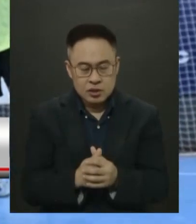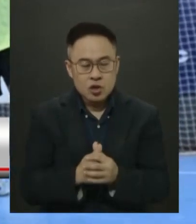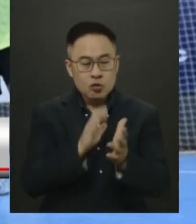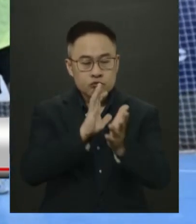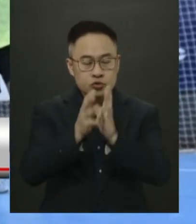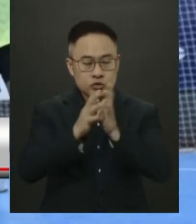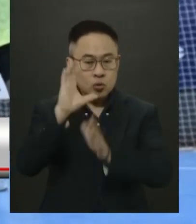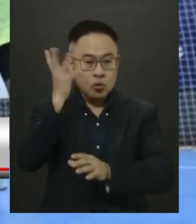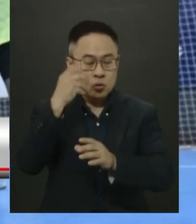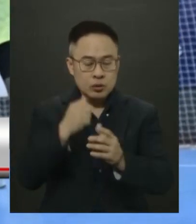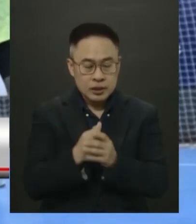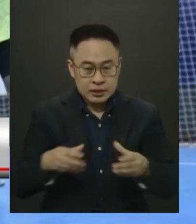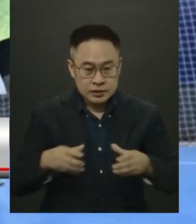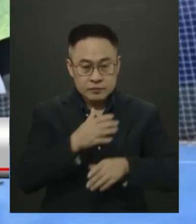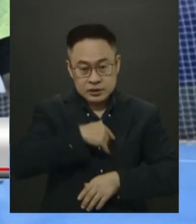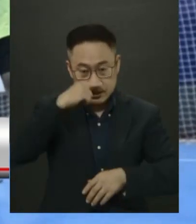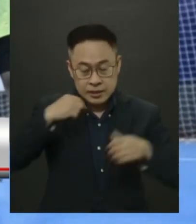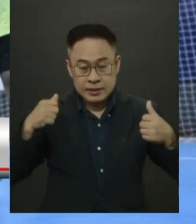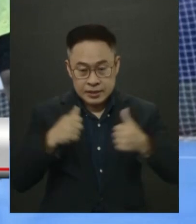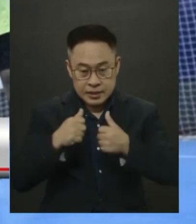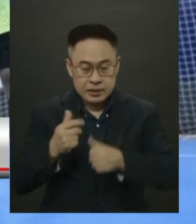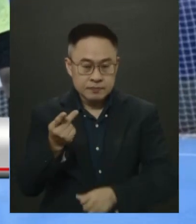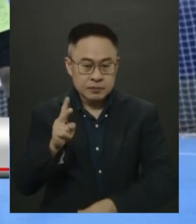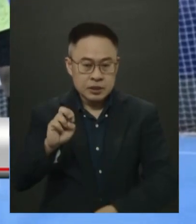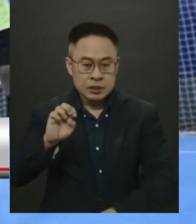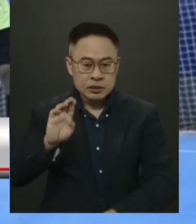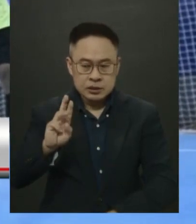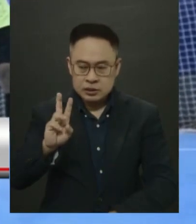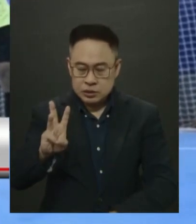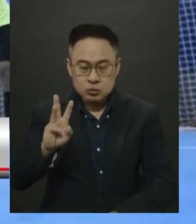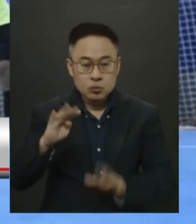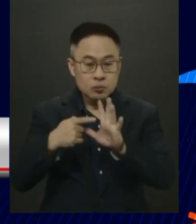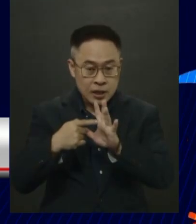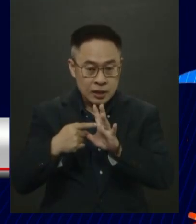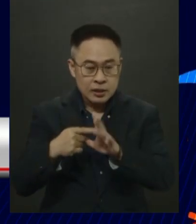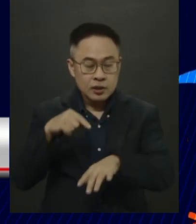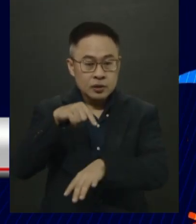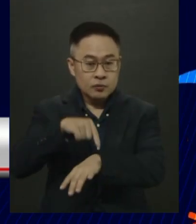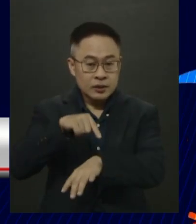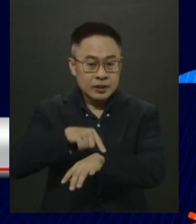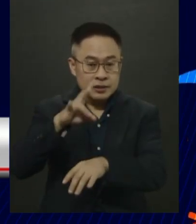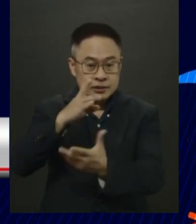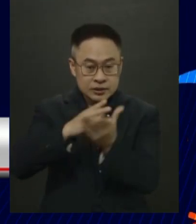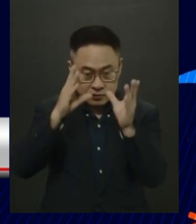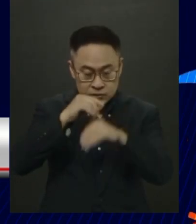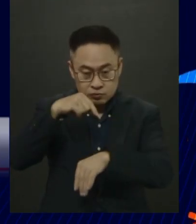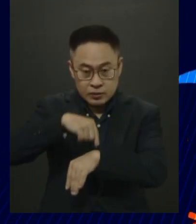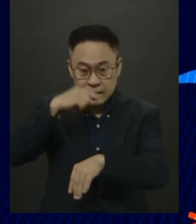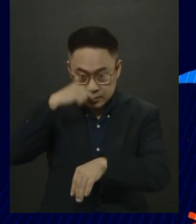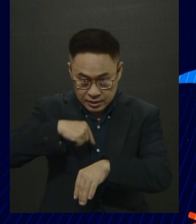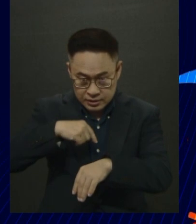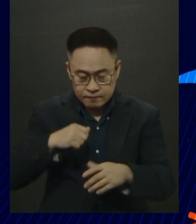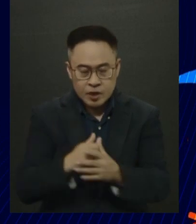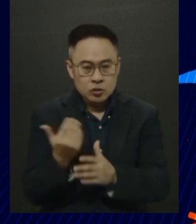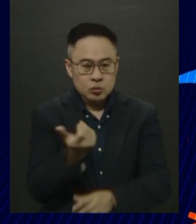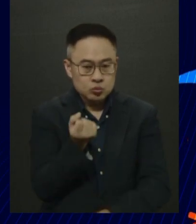ซอลเวิลด์คัพนะทีมชาติไทยของเราจะลงสนามเจอกับคิวบาครับในเวลา 1:30 ตามเวลาประเทศไทยนะครับแล้วก็ถ่ายทอดส